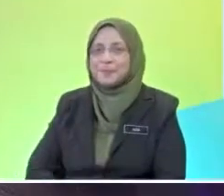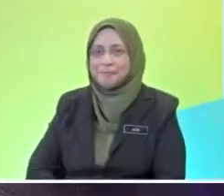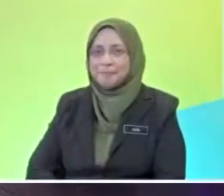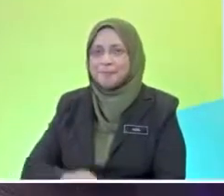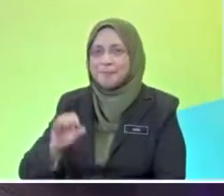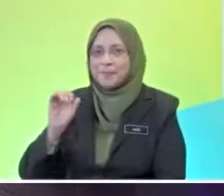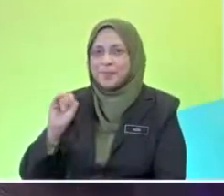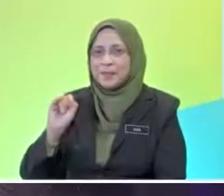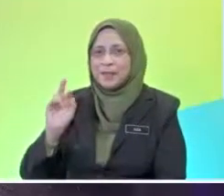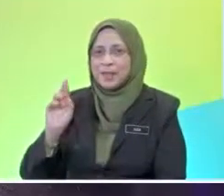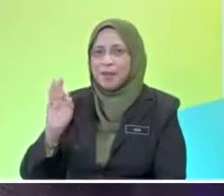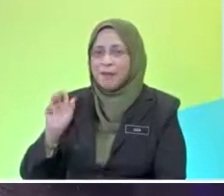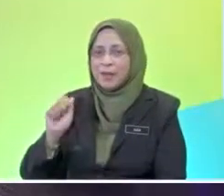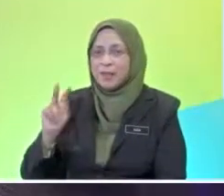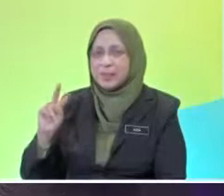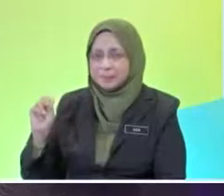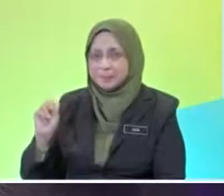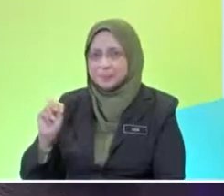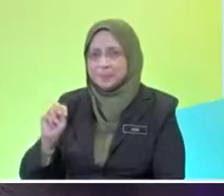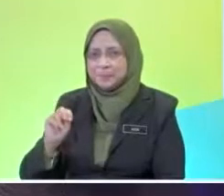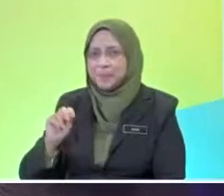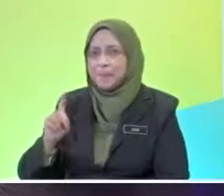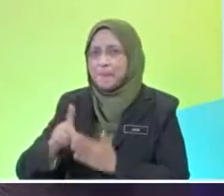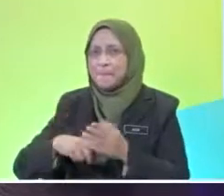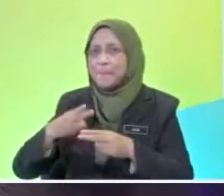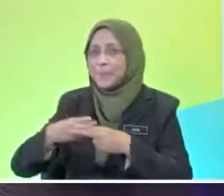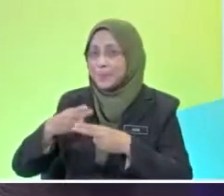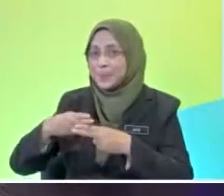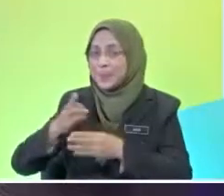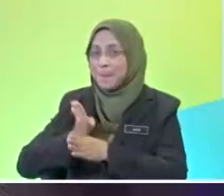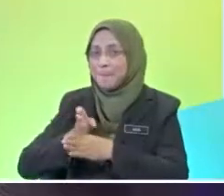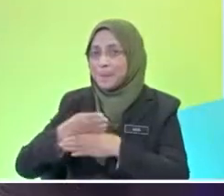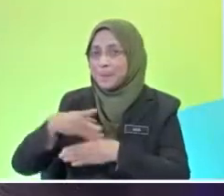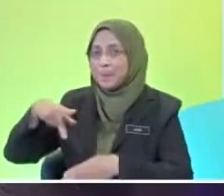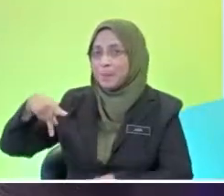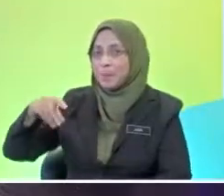Ifan angkat tangan. Okey, Ifan. Apakah nama bentuk poligon kita ni?